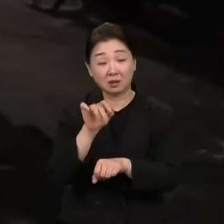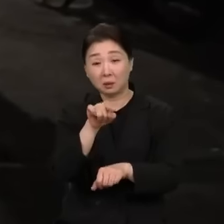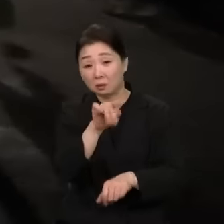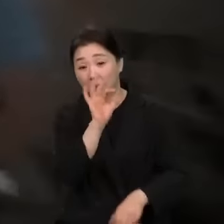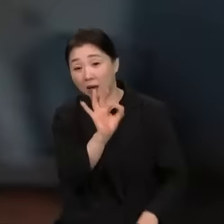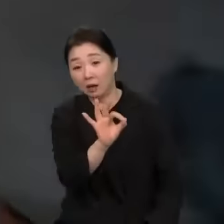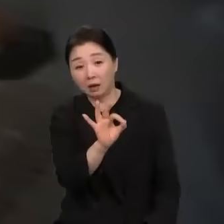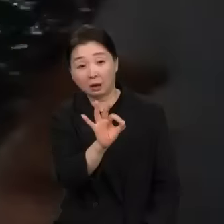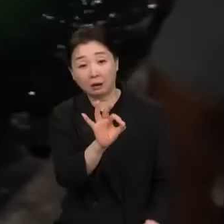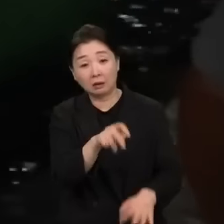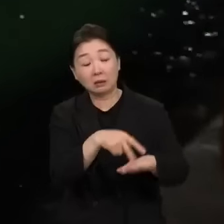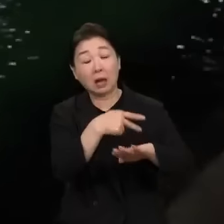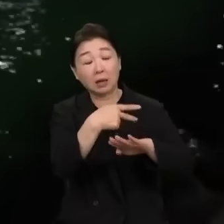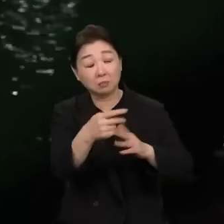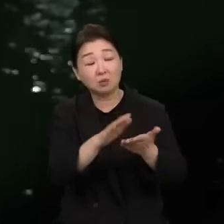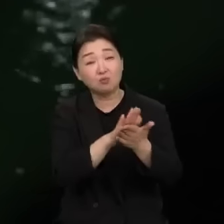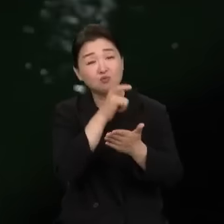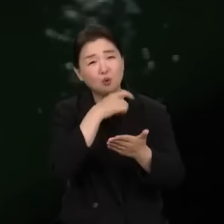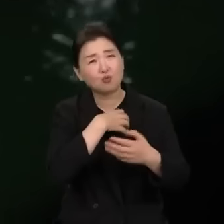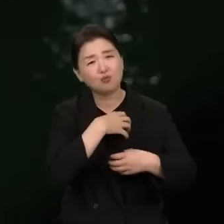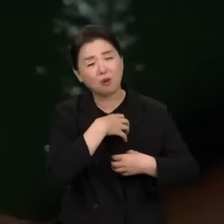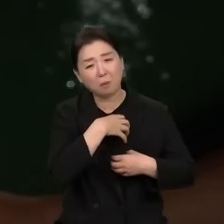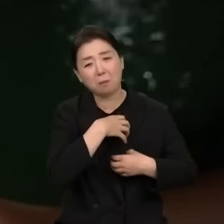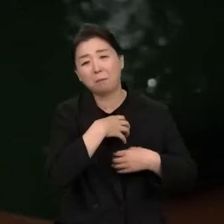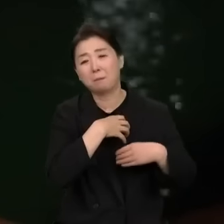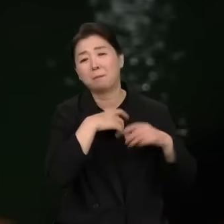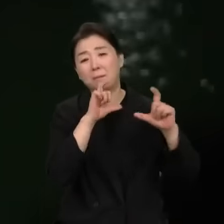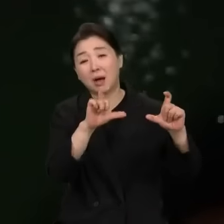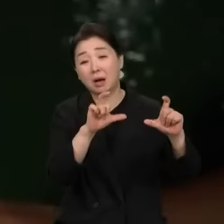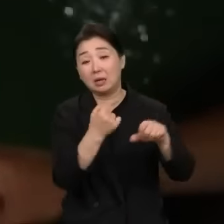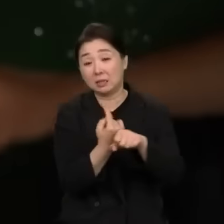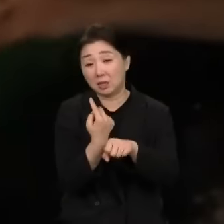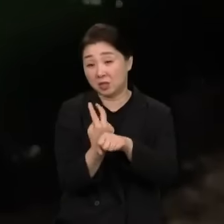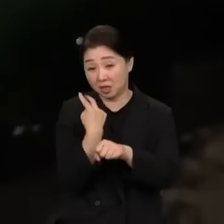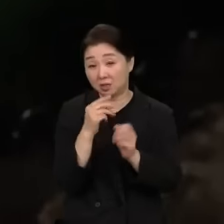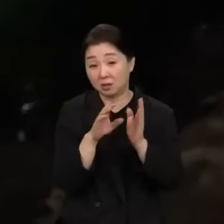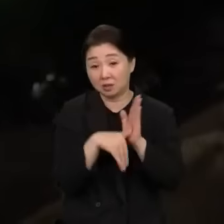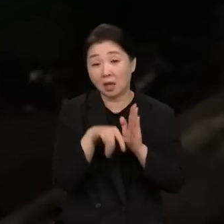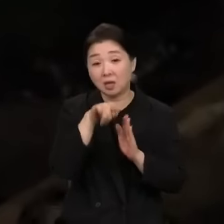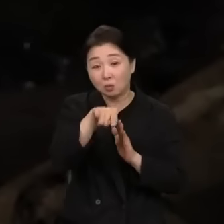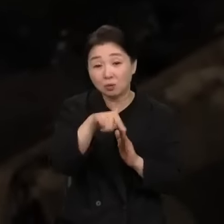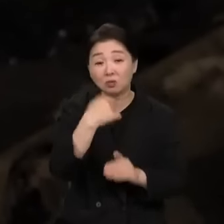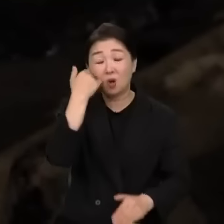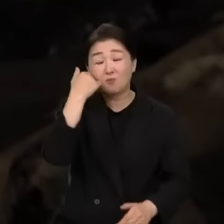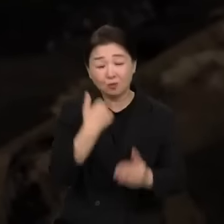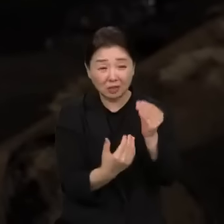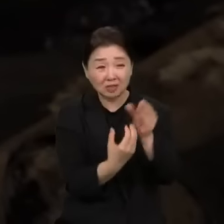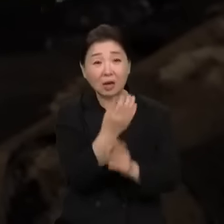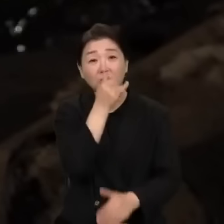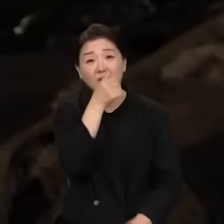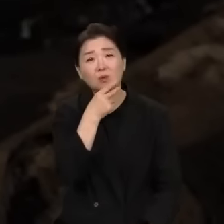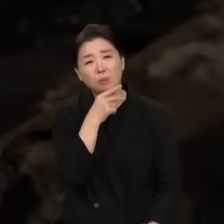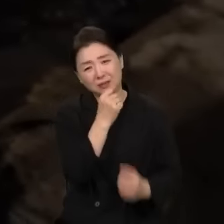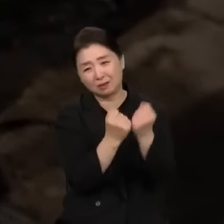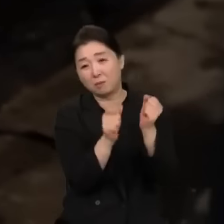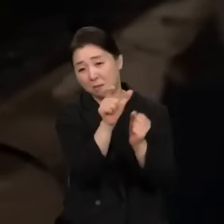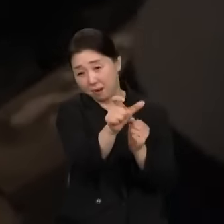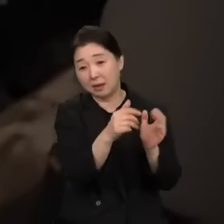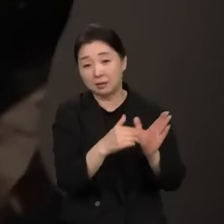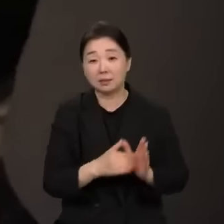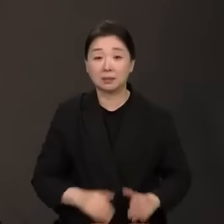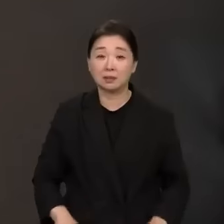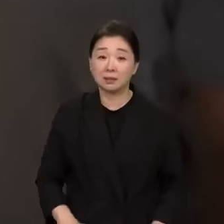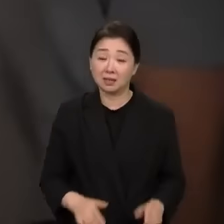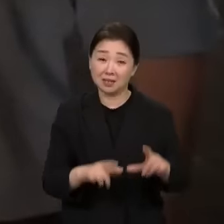보시면 다이빙 물놀이 위험지역 안내라고 해서 작년과 재작년에 이곳에서 어떤 사고가 있었는지 이렇게 설명을 해놓았습니다.